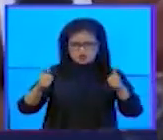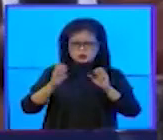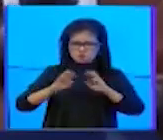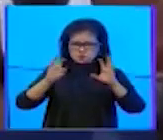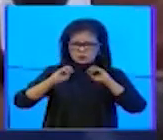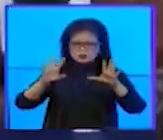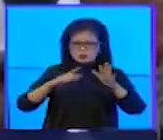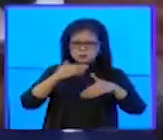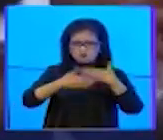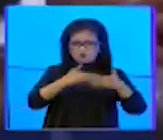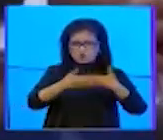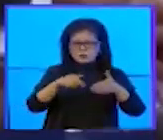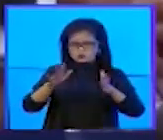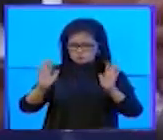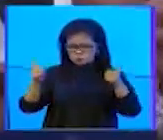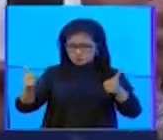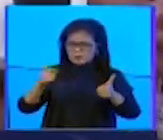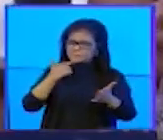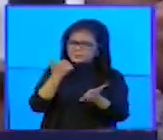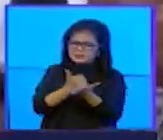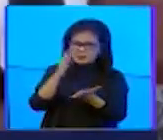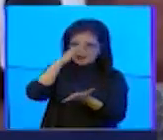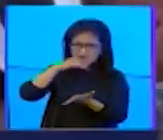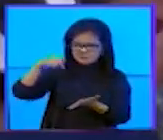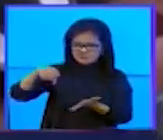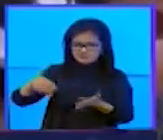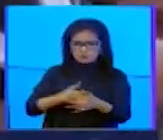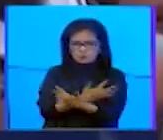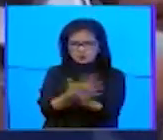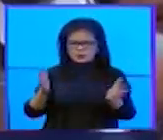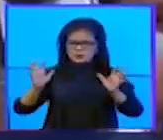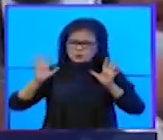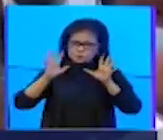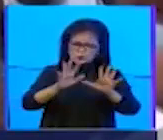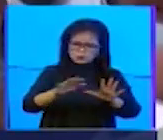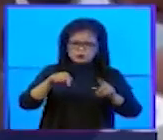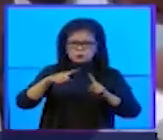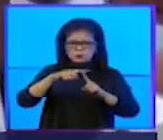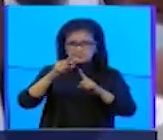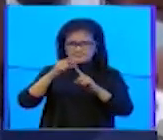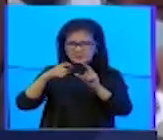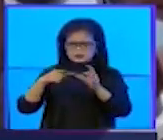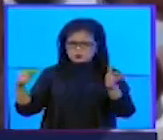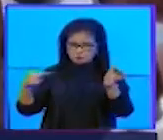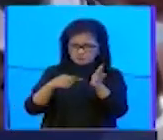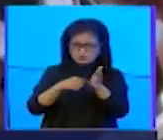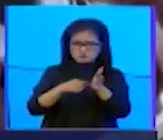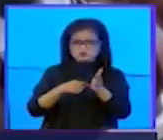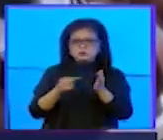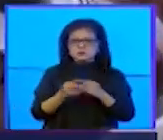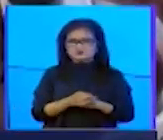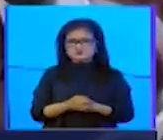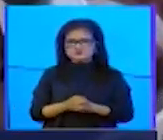program. Yang penting hari ini masyarakat ramai-ramai ke TPS, memberikan suaranya, memberikan